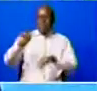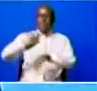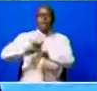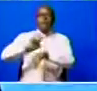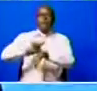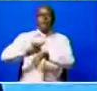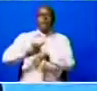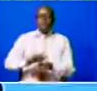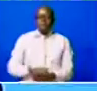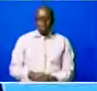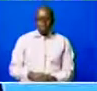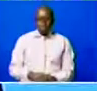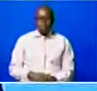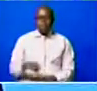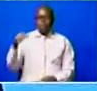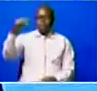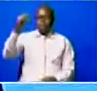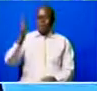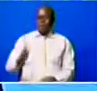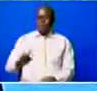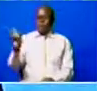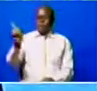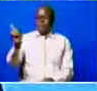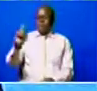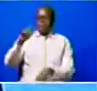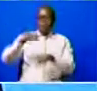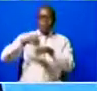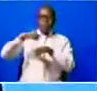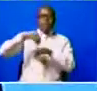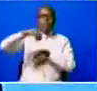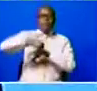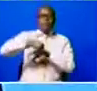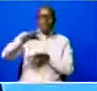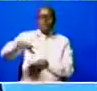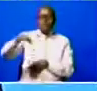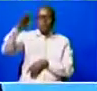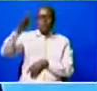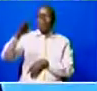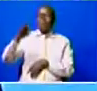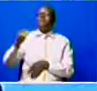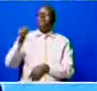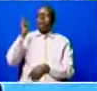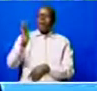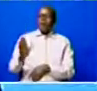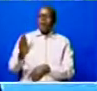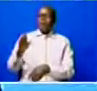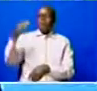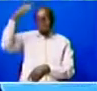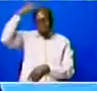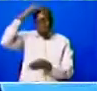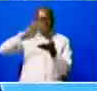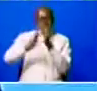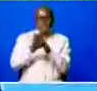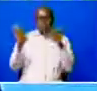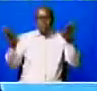Gideon Mbogo. Hatua ya gavana wa jiji la Nairobi Mike Sonko kumpendekeza mwanasheria Miguna kuwa naibu wake